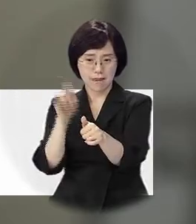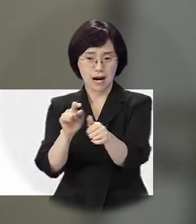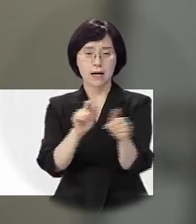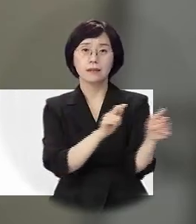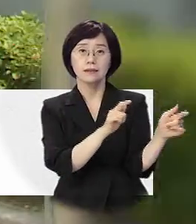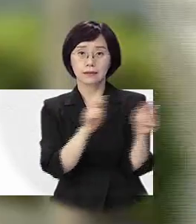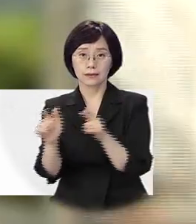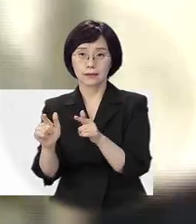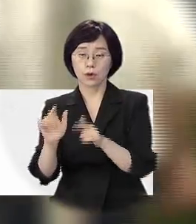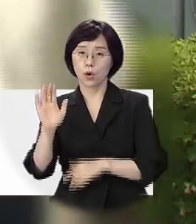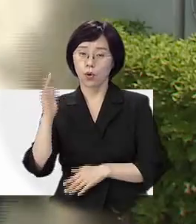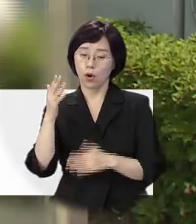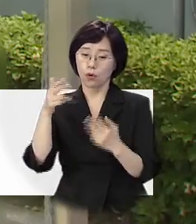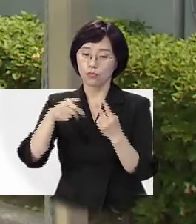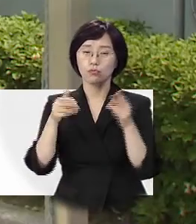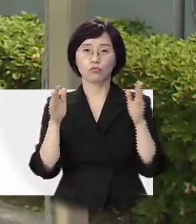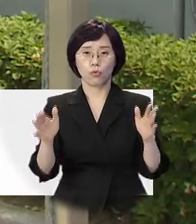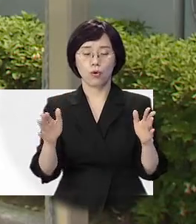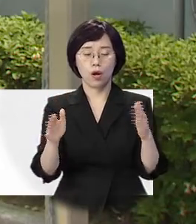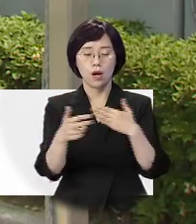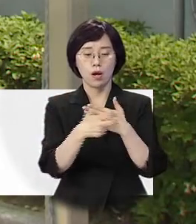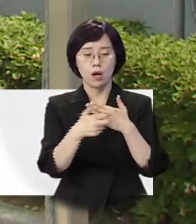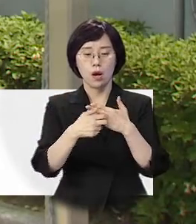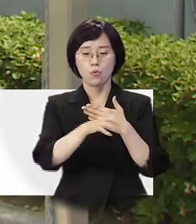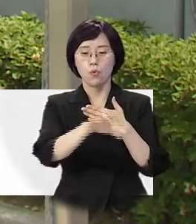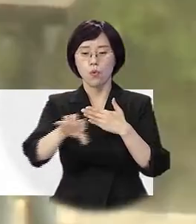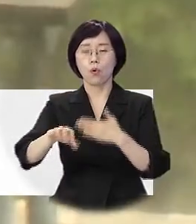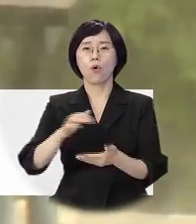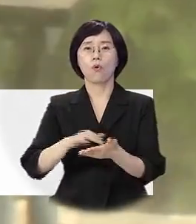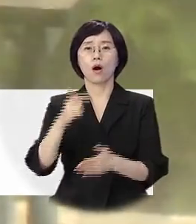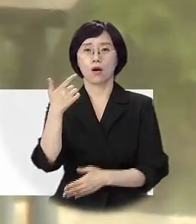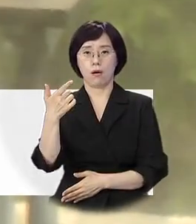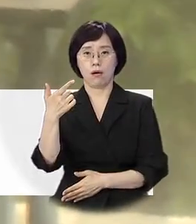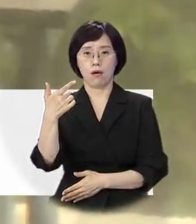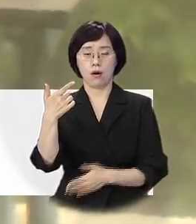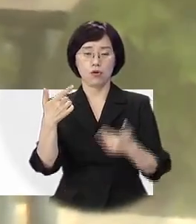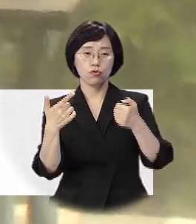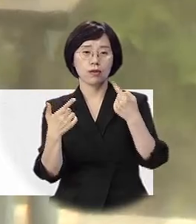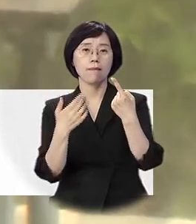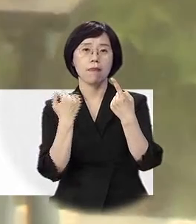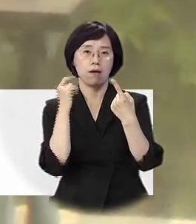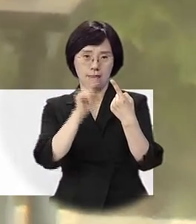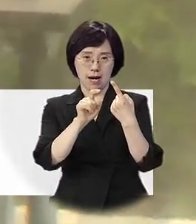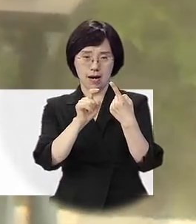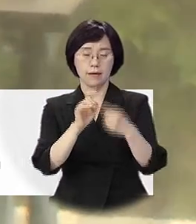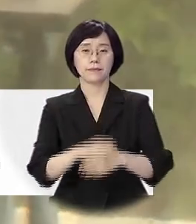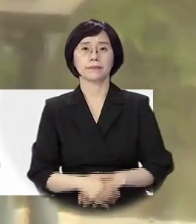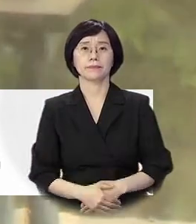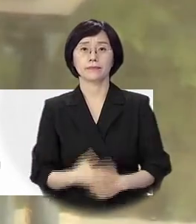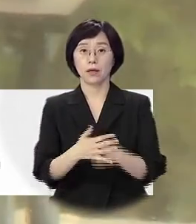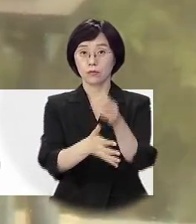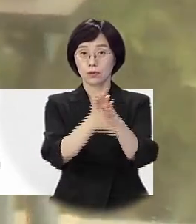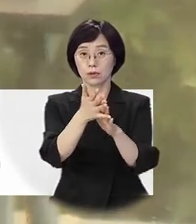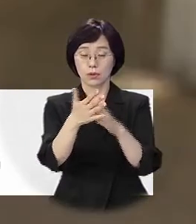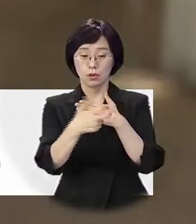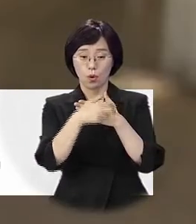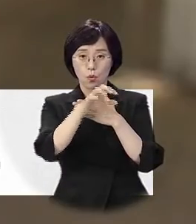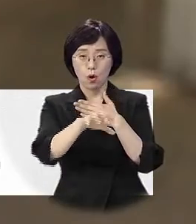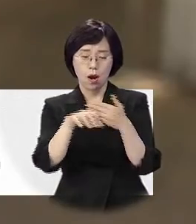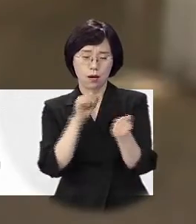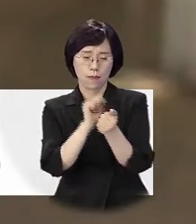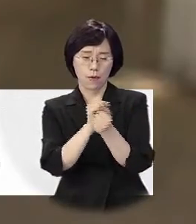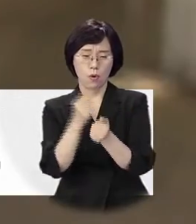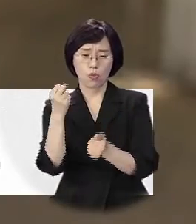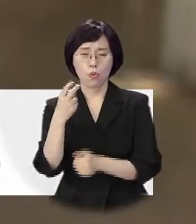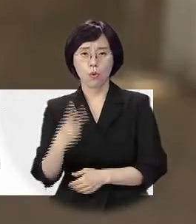받는 등 최근 2주 사이 6개 의료기관에서 51명의 확진 자가 나왔습니다 105 시는 의료기관 의 감염